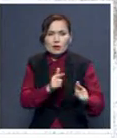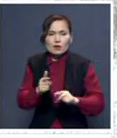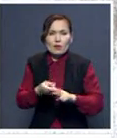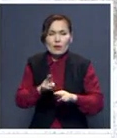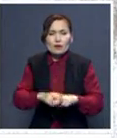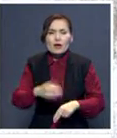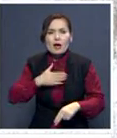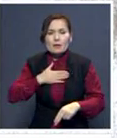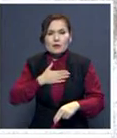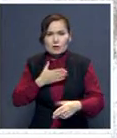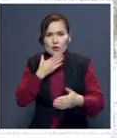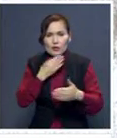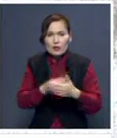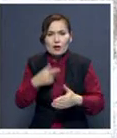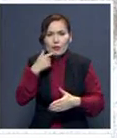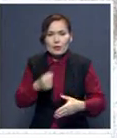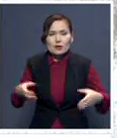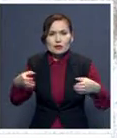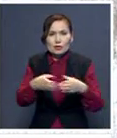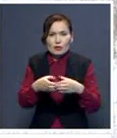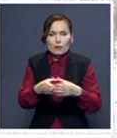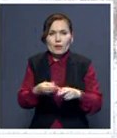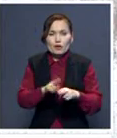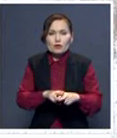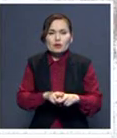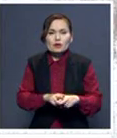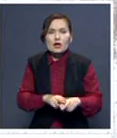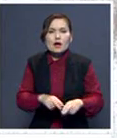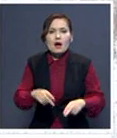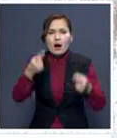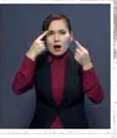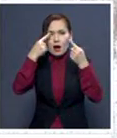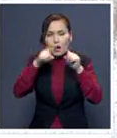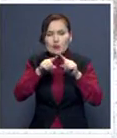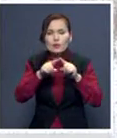құрам қаруды дұрыс күйге келтіруге